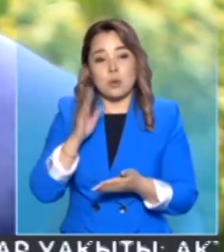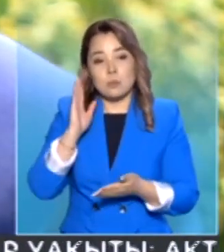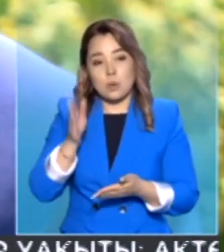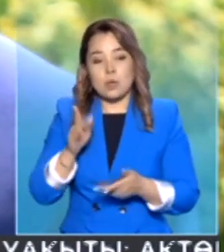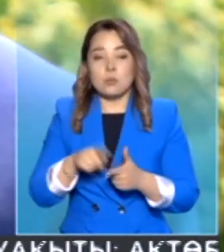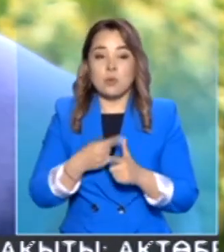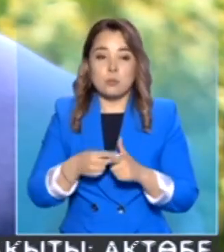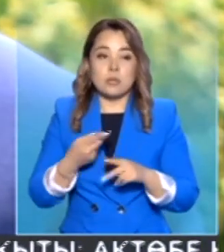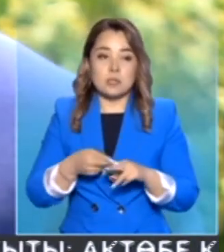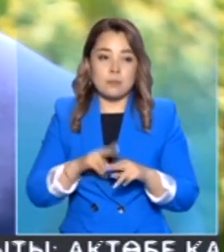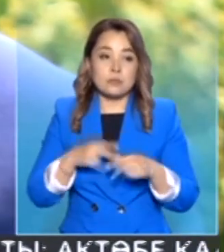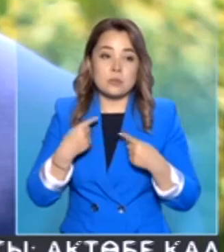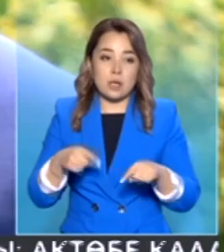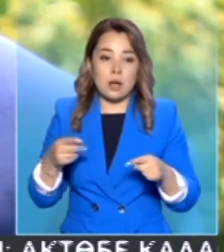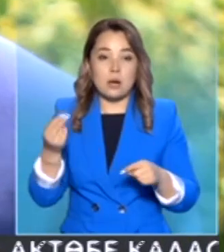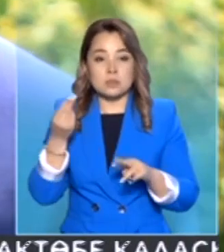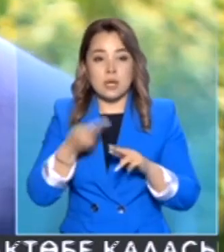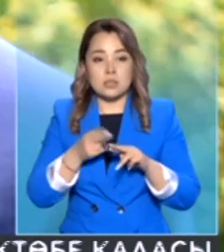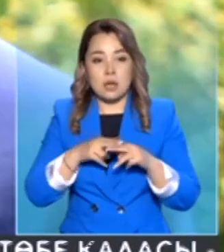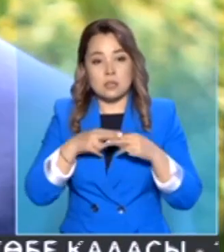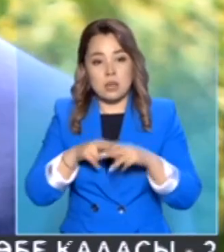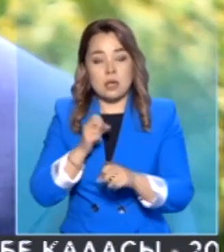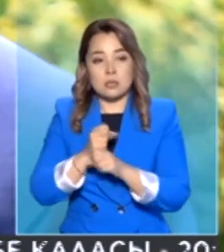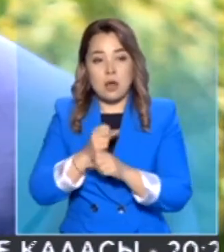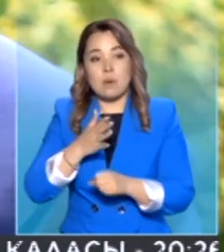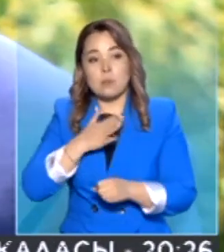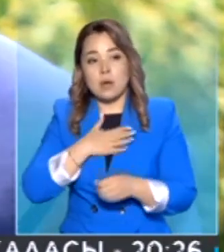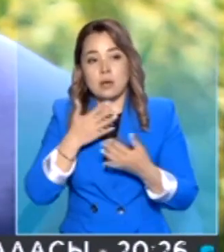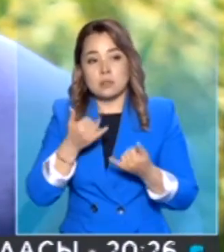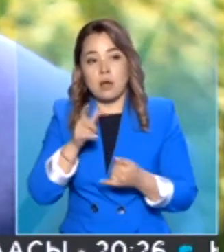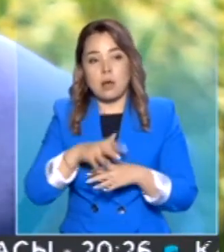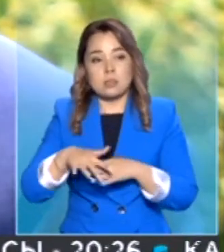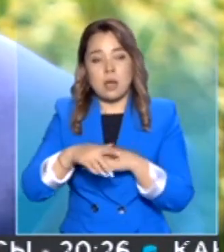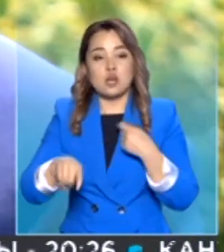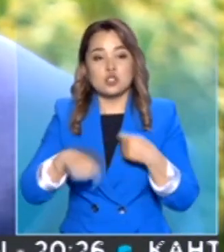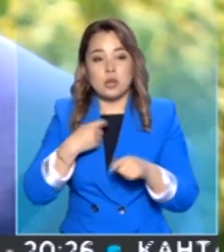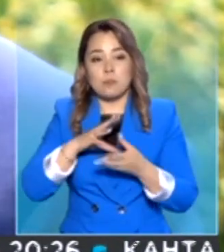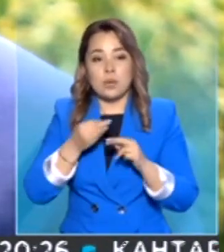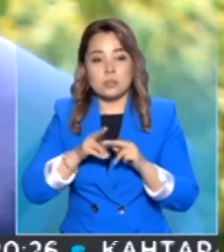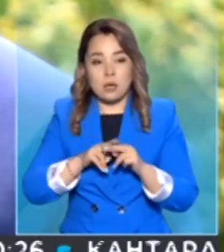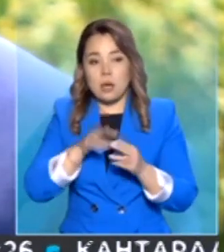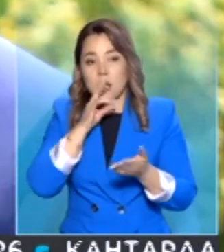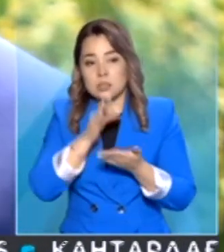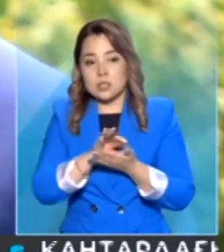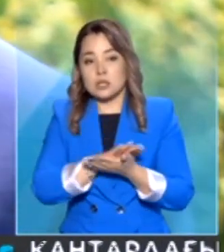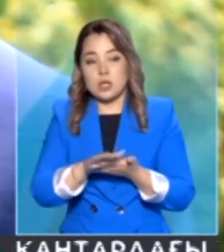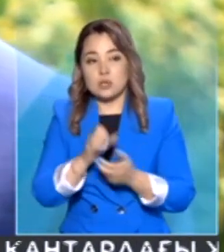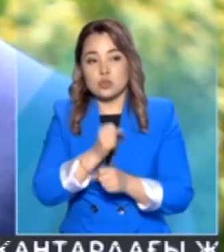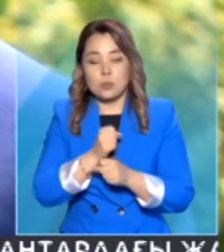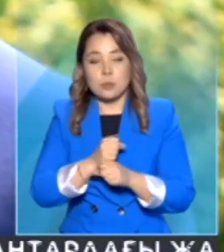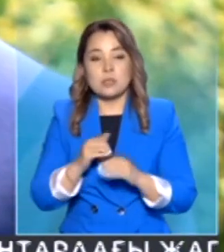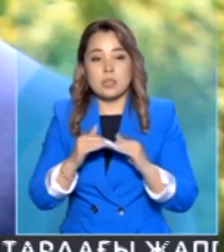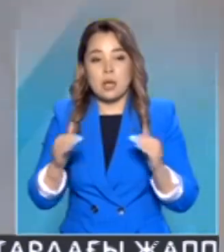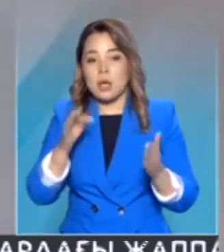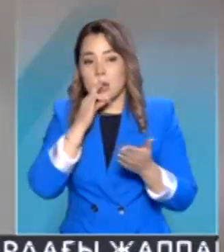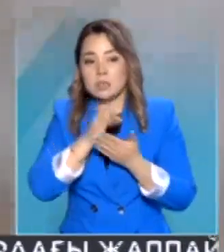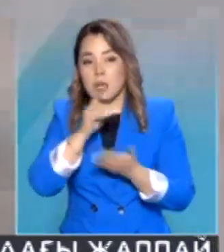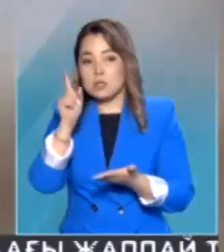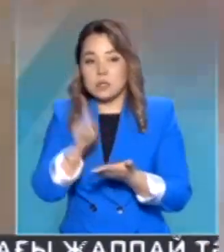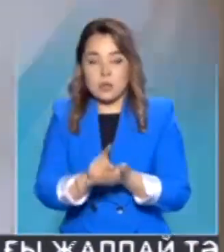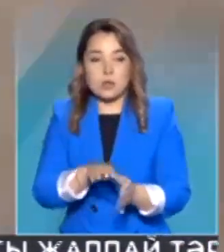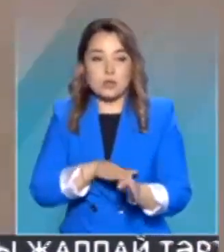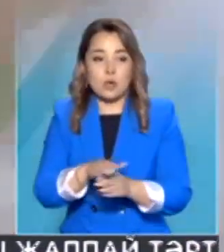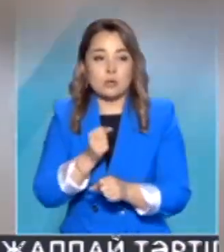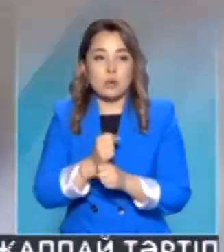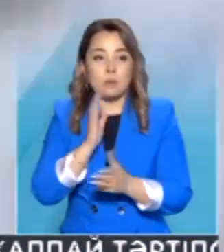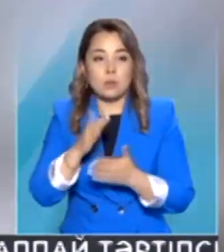болмаса басқа да қаржы көздерінен бола ма, біз енді ол кісілердің шығынын өтеп беруге тиісті деңгейде жұмыс атқаратын боламыз. Табиғат